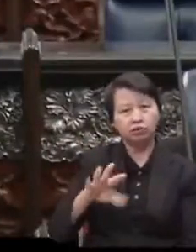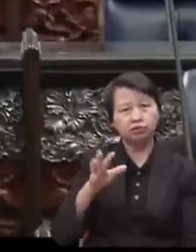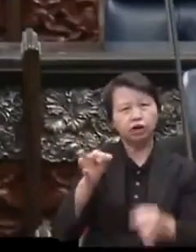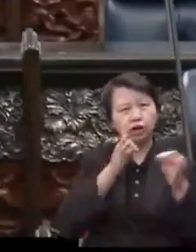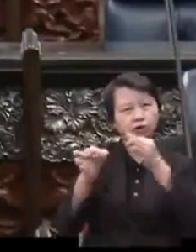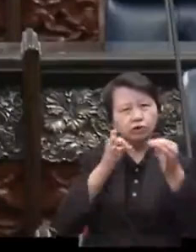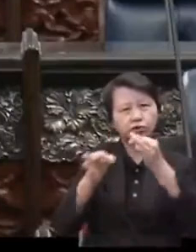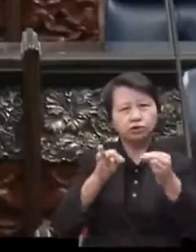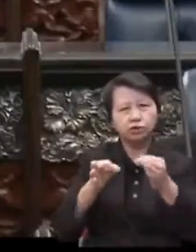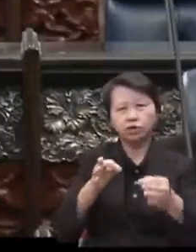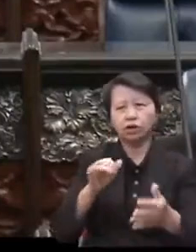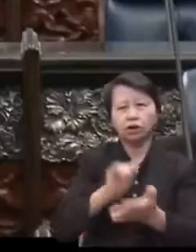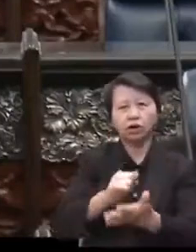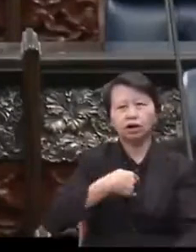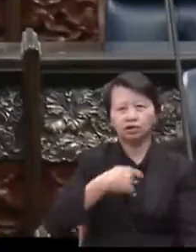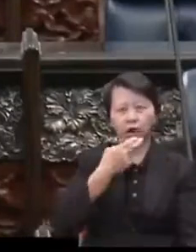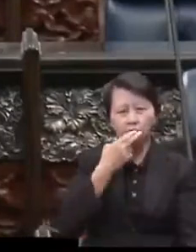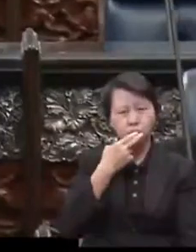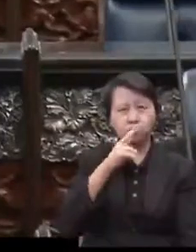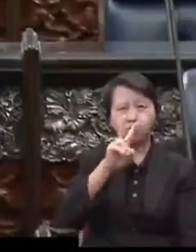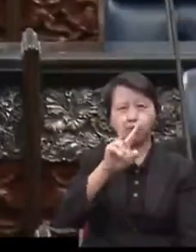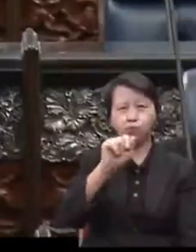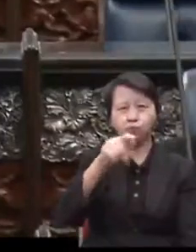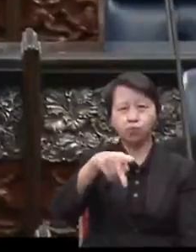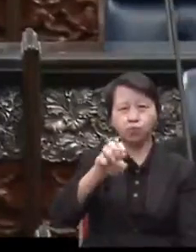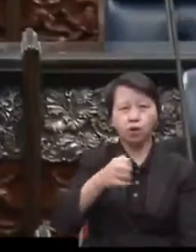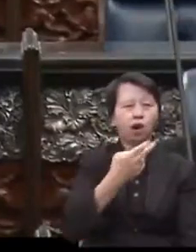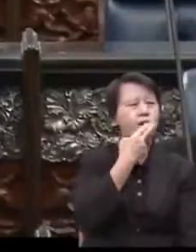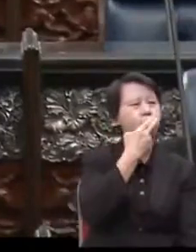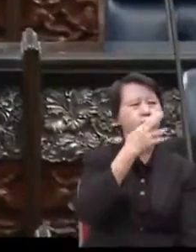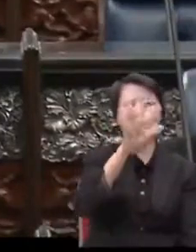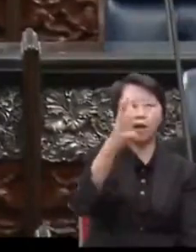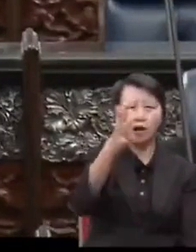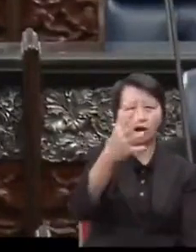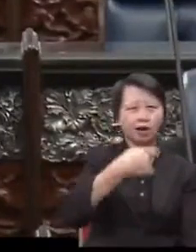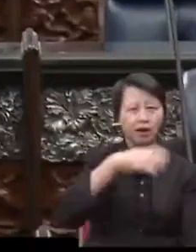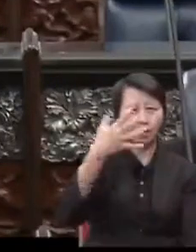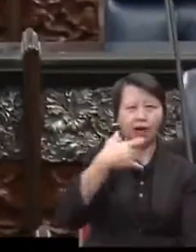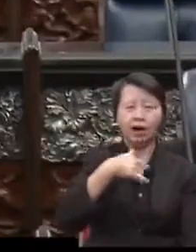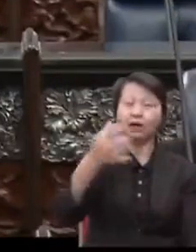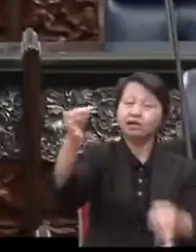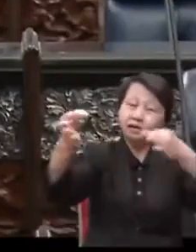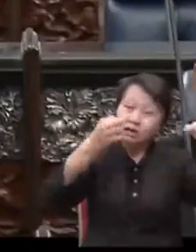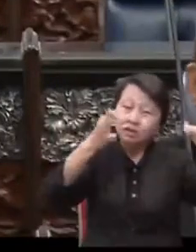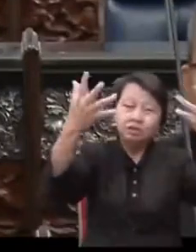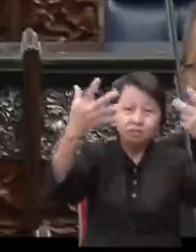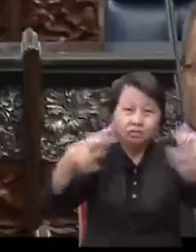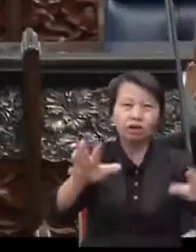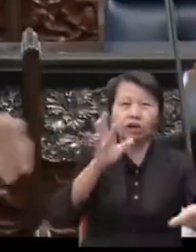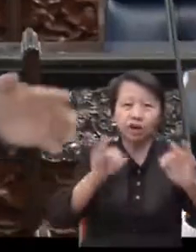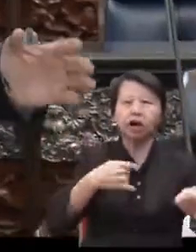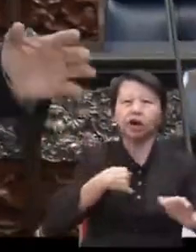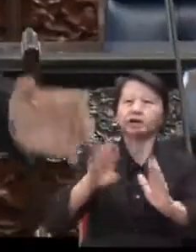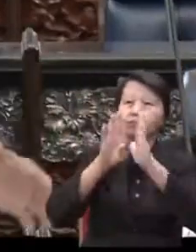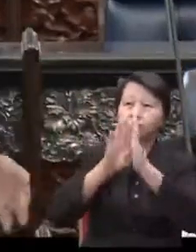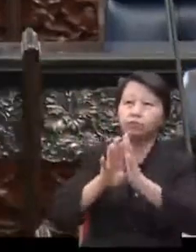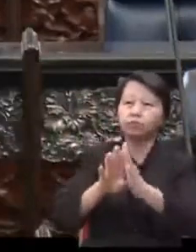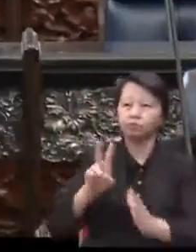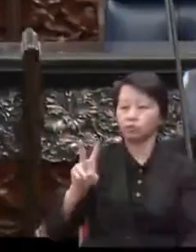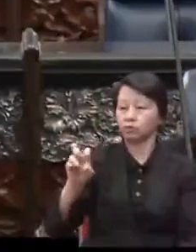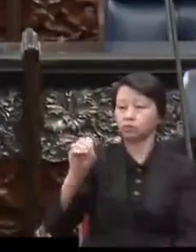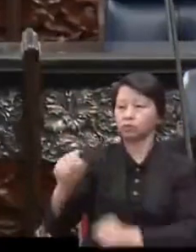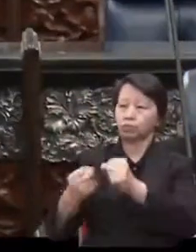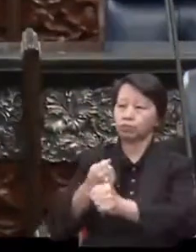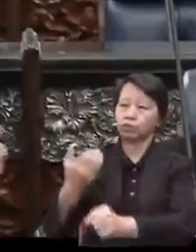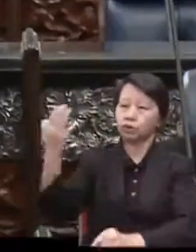penjelasan Sesungguhnya saya tidak hisap viap saya tidak merokok malah Saya minta saya telah beri penjelasan kalau ada bukti 20 tahun yang lepas